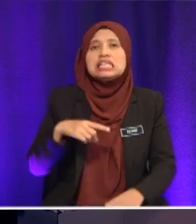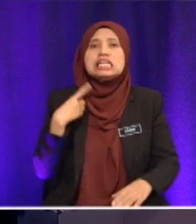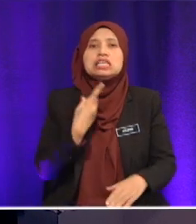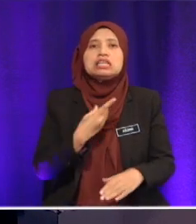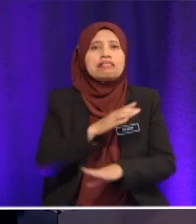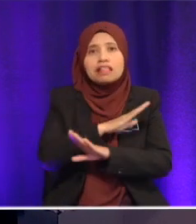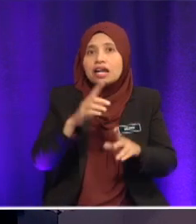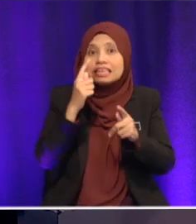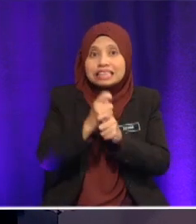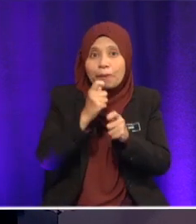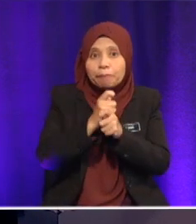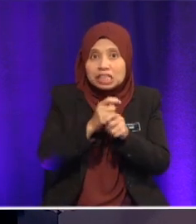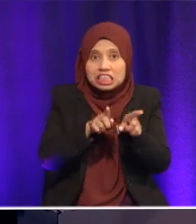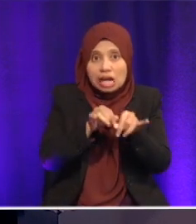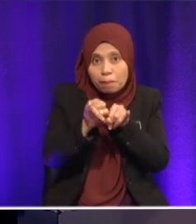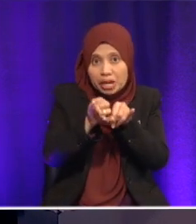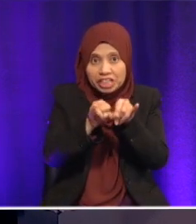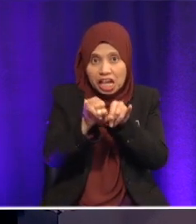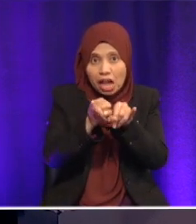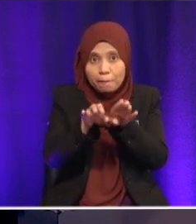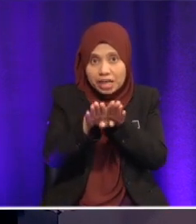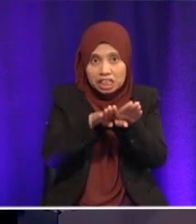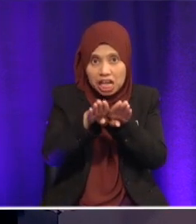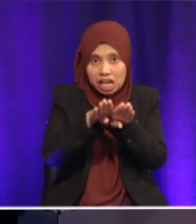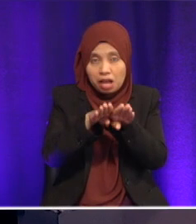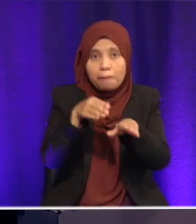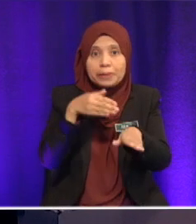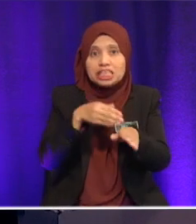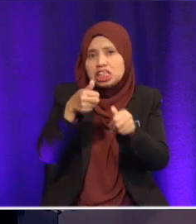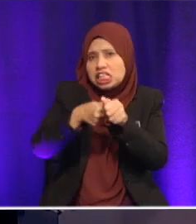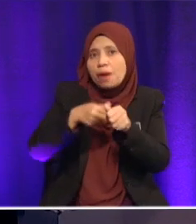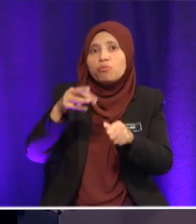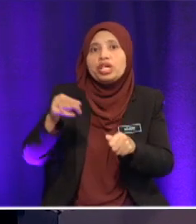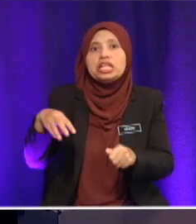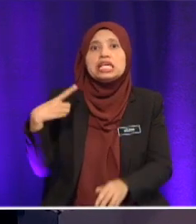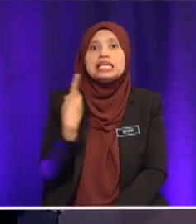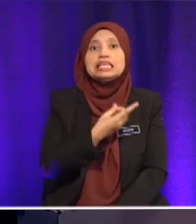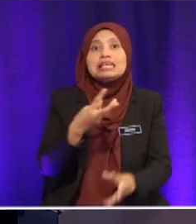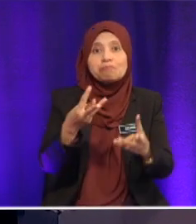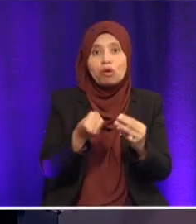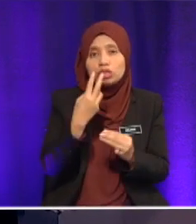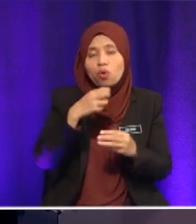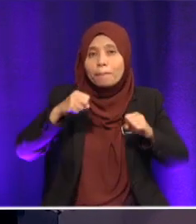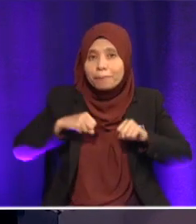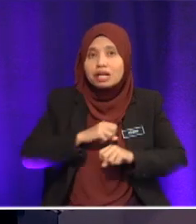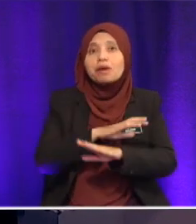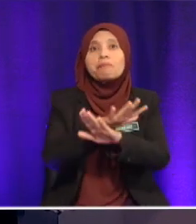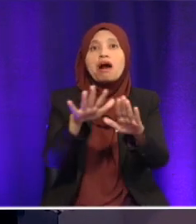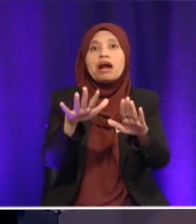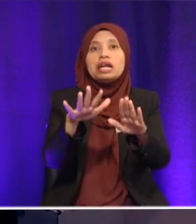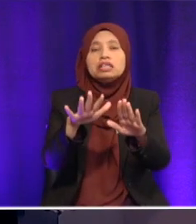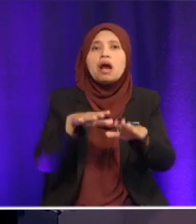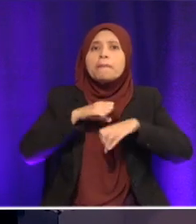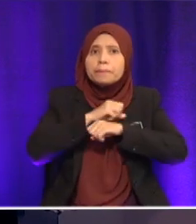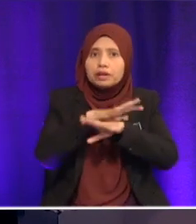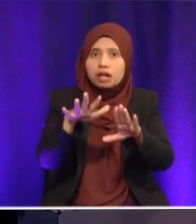meletakkan pada perbandingan kita tak Letakkan pada perbandingan pada setiap murid melihat kepada perkembangan itu perkembangan